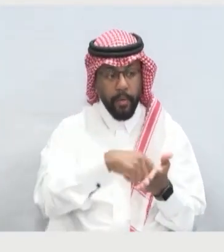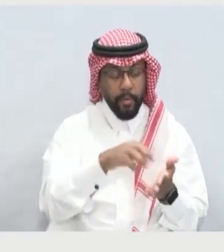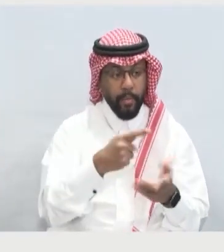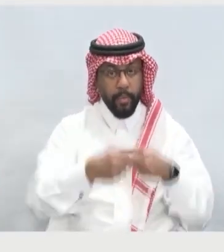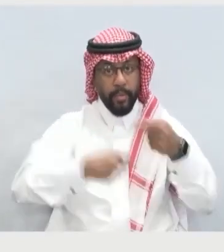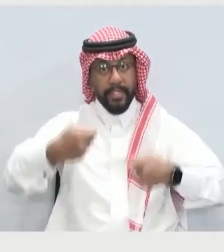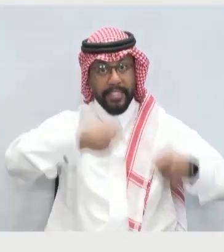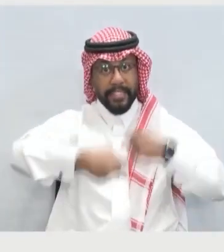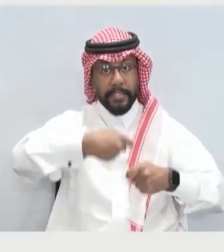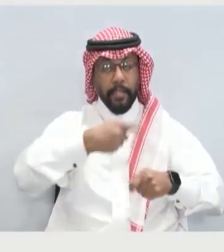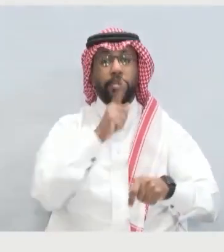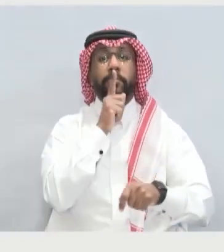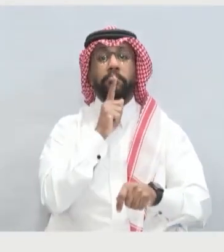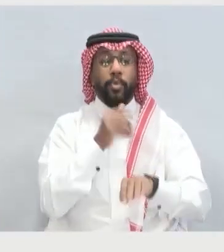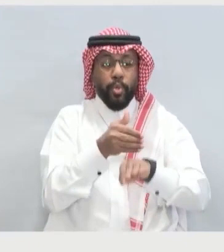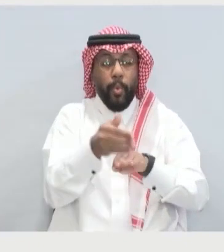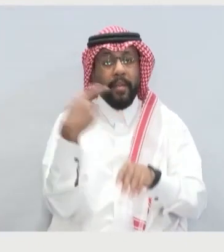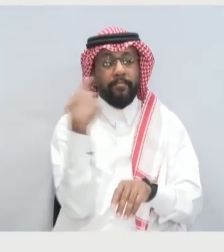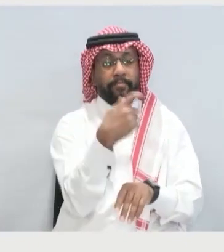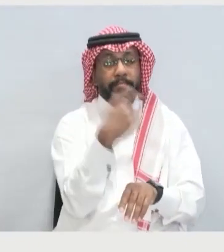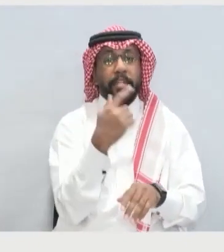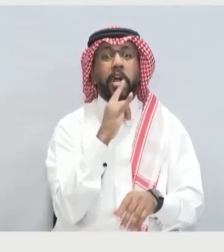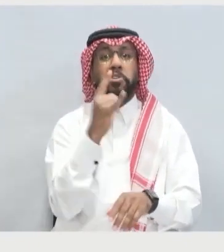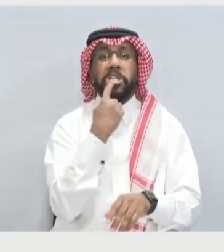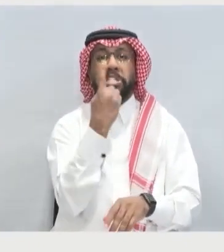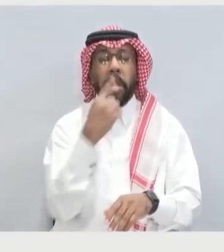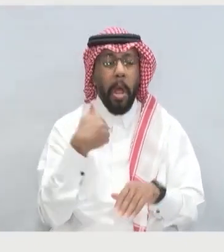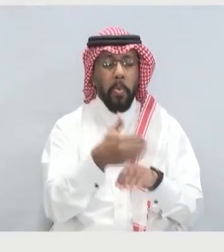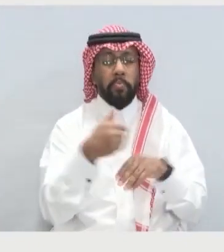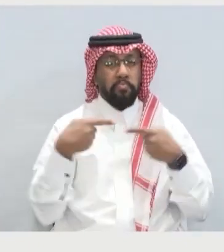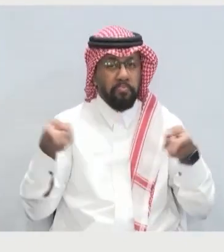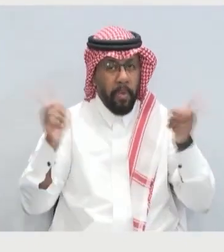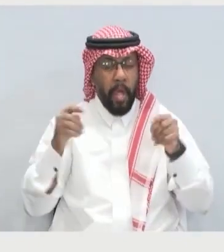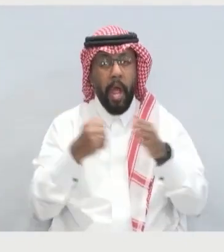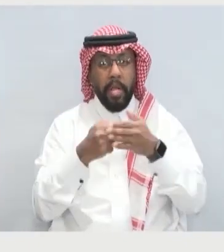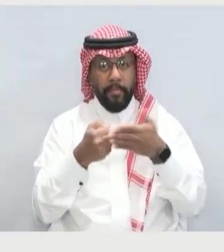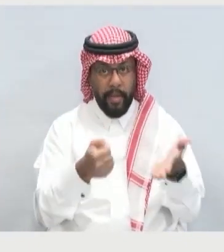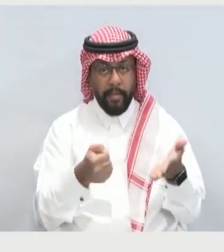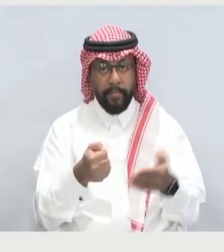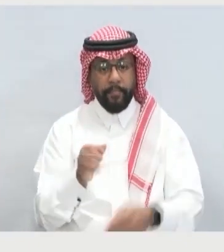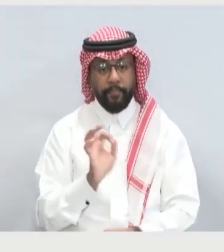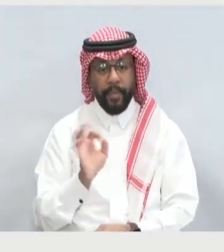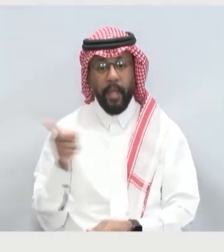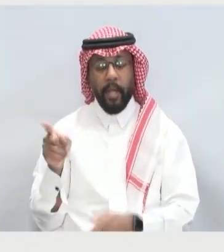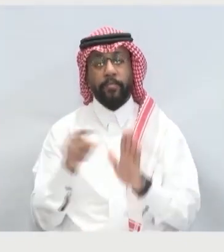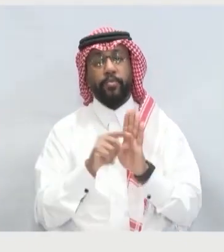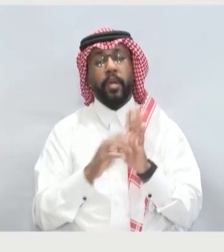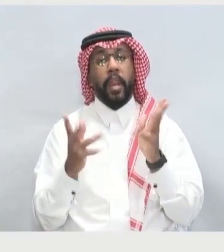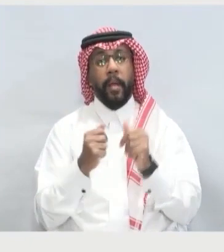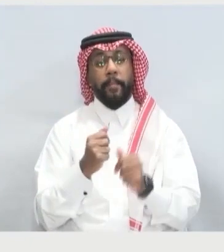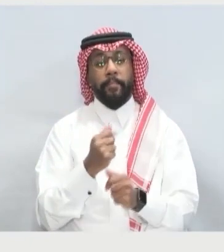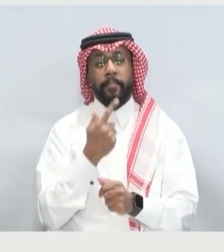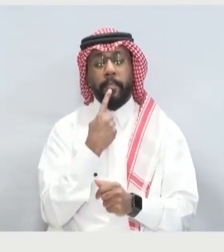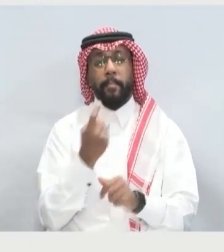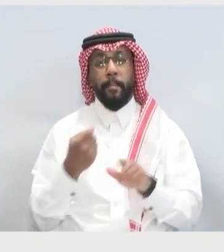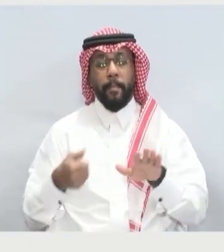المتداوله وطويه الاجل لانتاج منتجاتها وغيره او تقديم خدماتها يعتبر هذا الرقم صافيا ويتضمن استثمار اصلي في